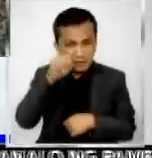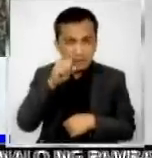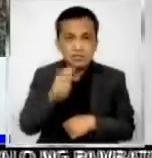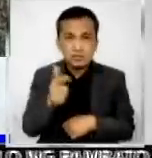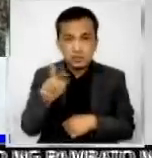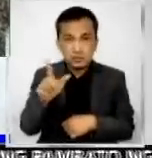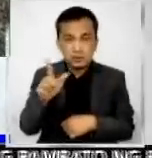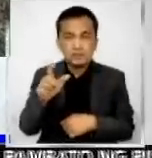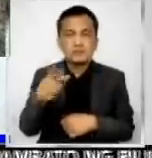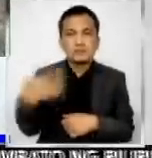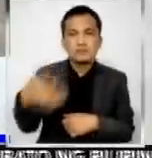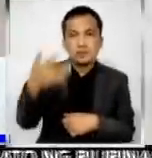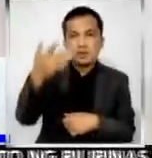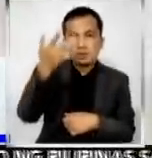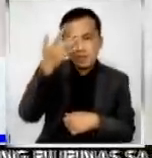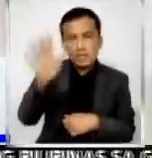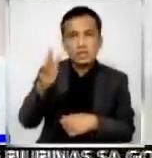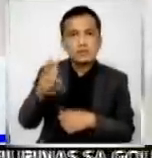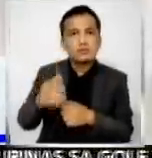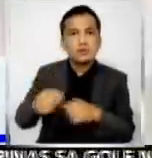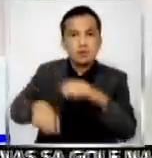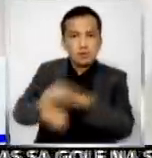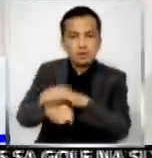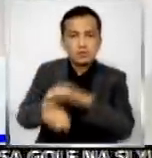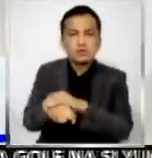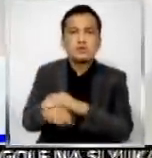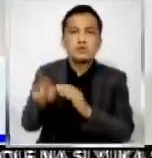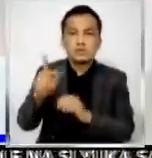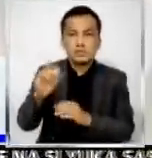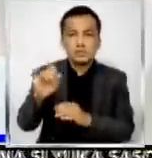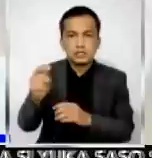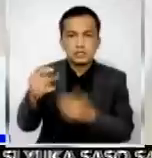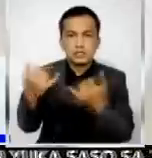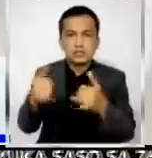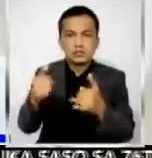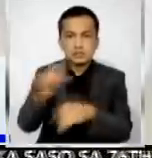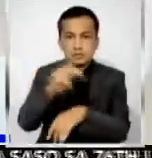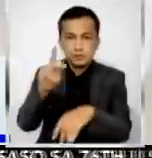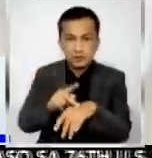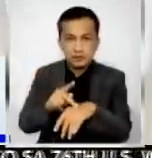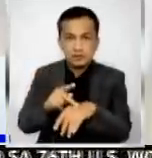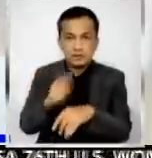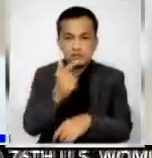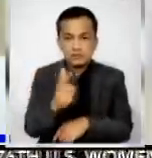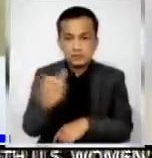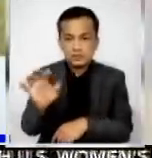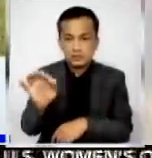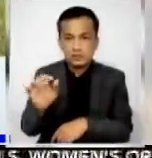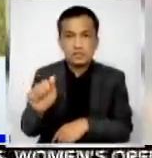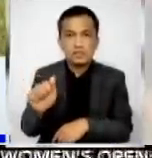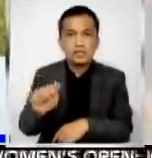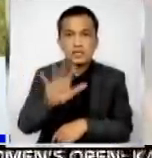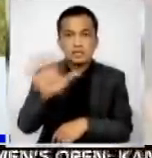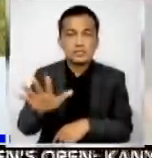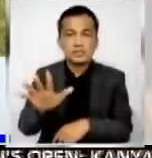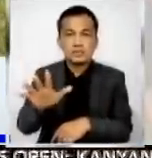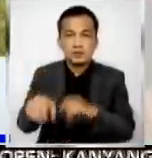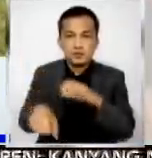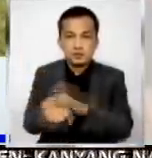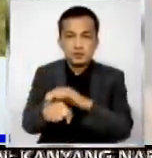sa UAAP para sa FEU at naglaro para sa Pilipinas sa 2019 ASEAN Football Confederation Under-19